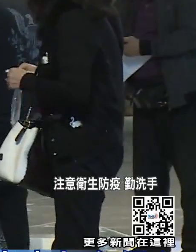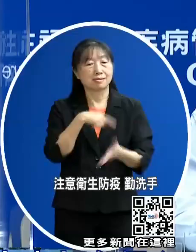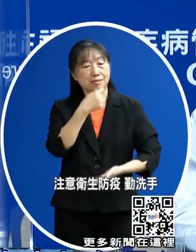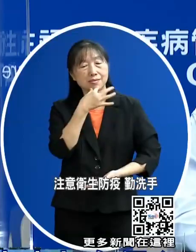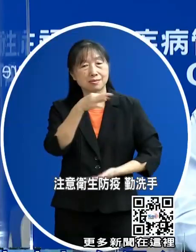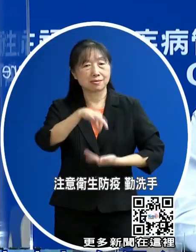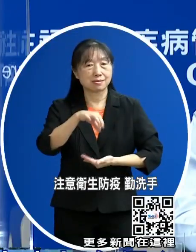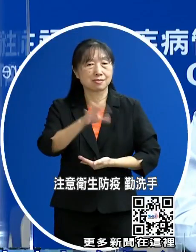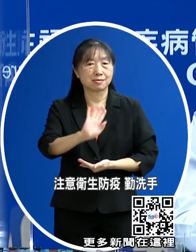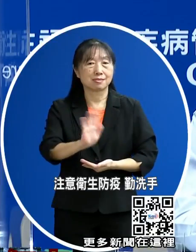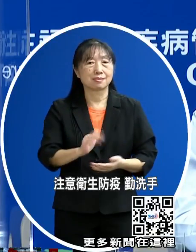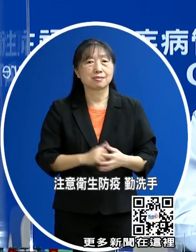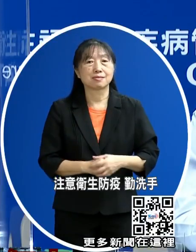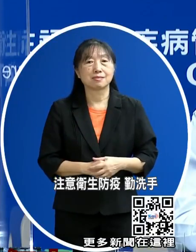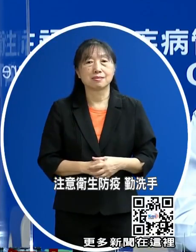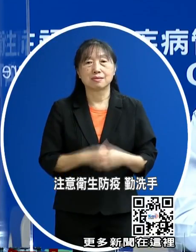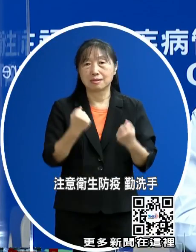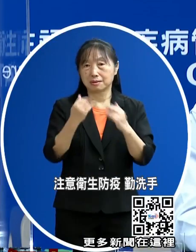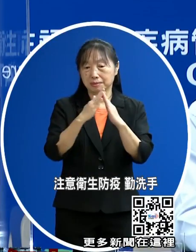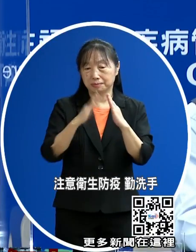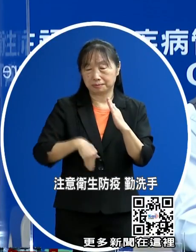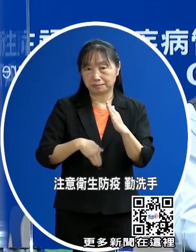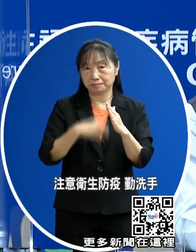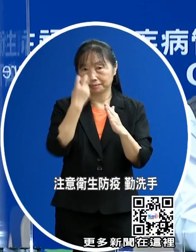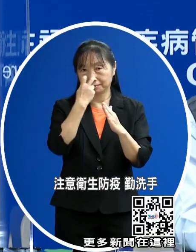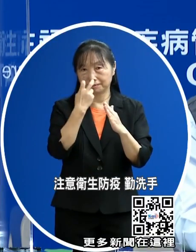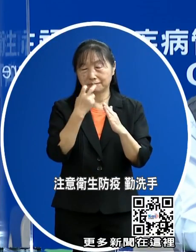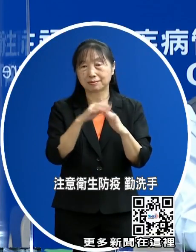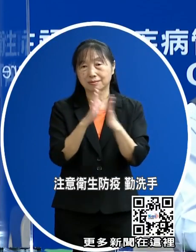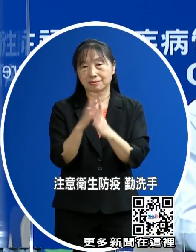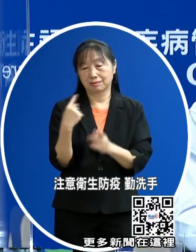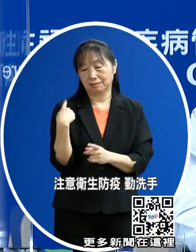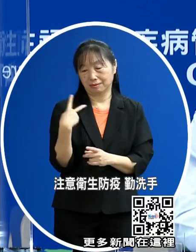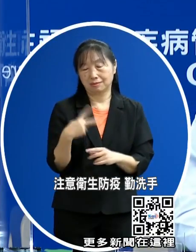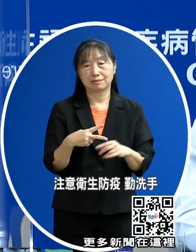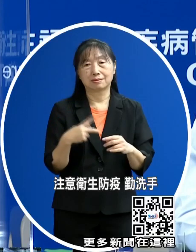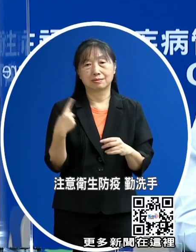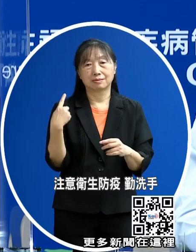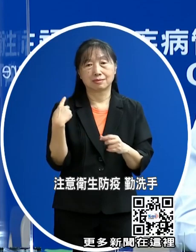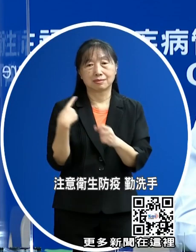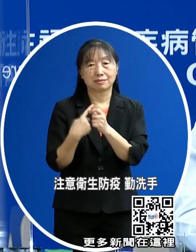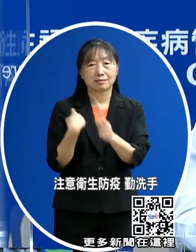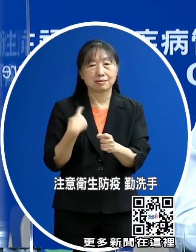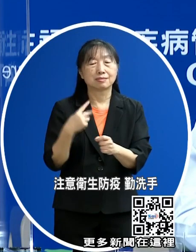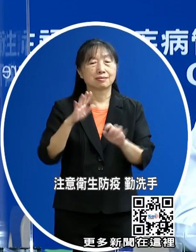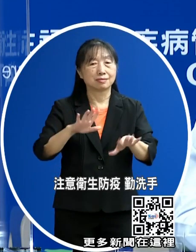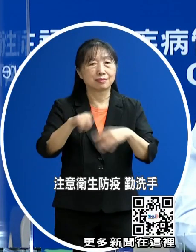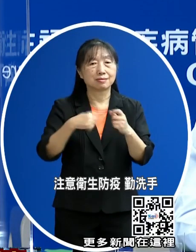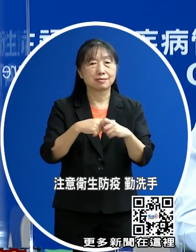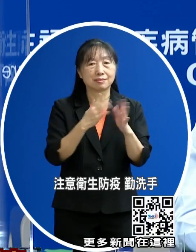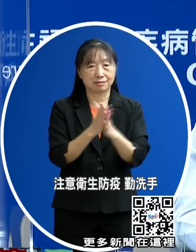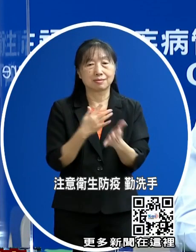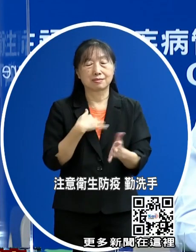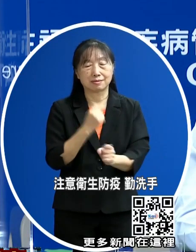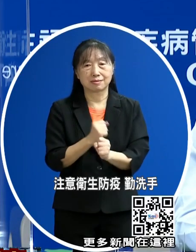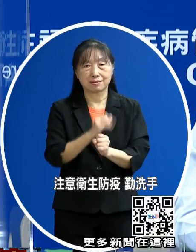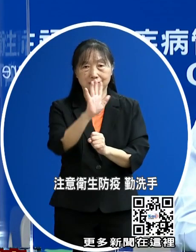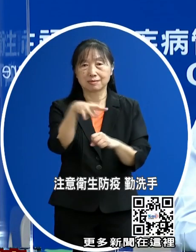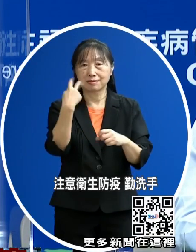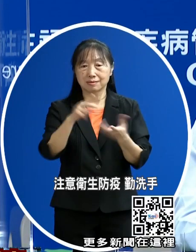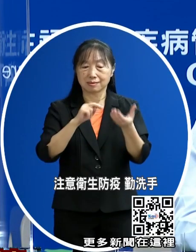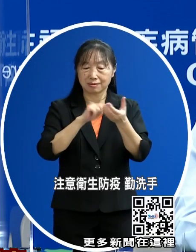有信心。 而居家检疫是我们这两年来一直在做的，整个电子的围篱，那我们的一